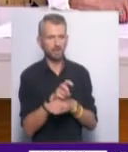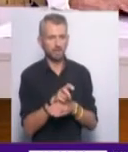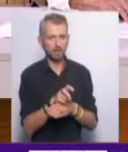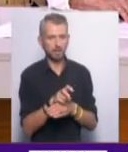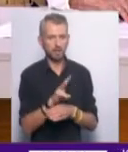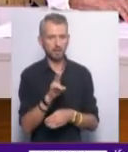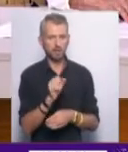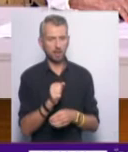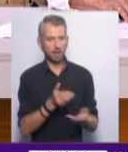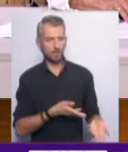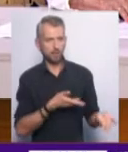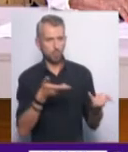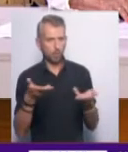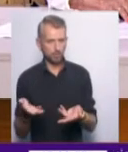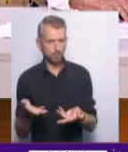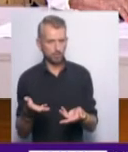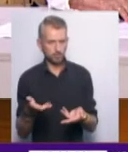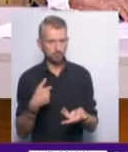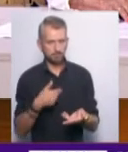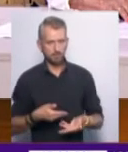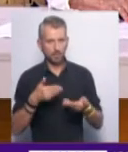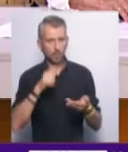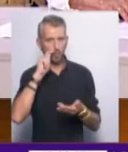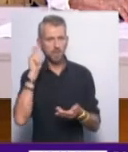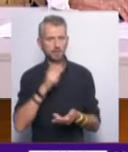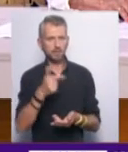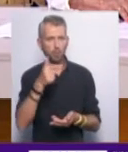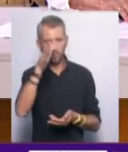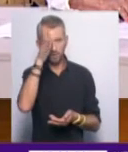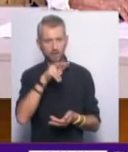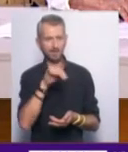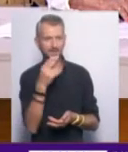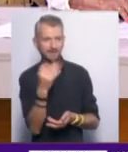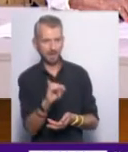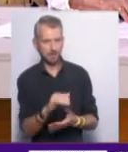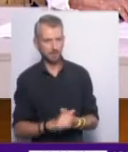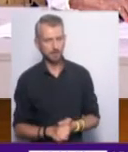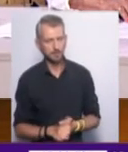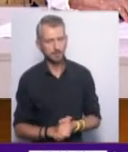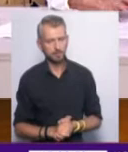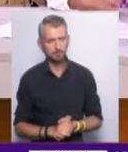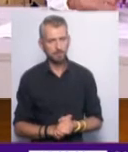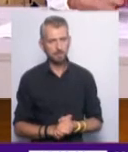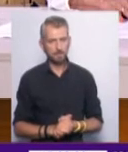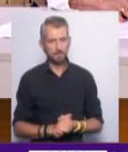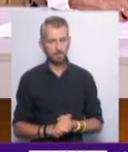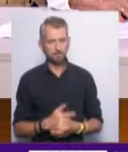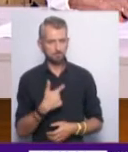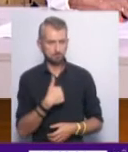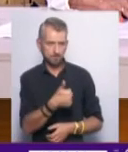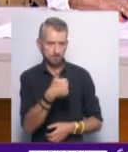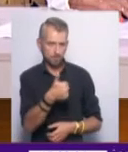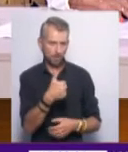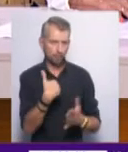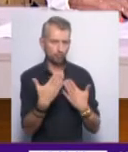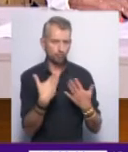на запрошення Український гуманітарний ліцей теж. Угу. У мене добрі стосунки